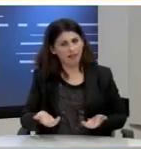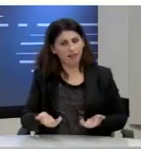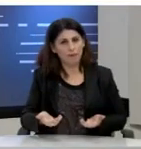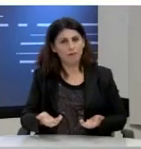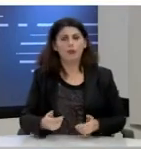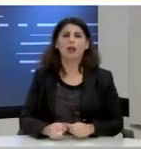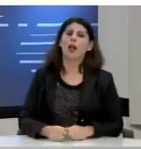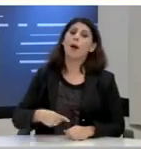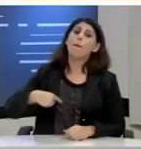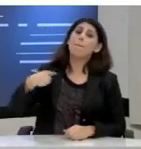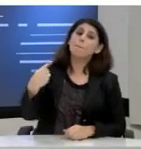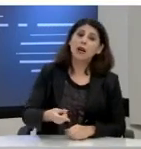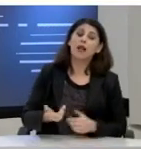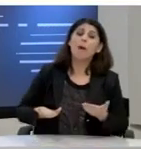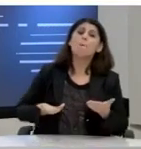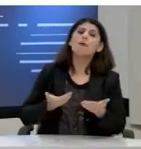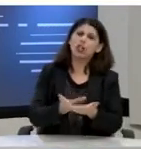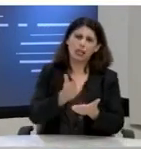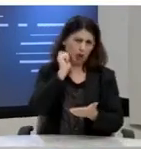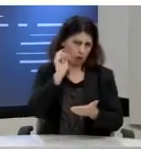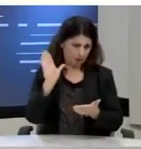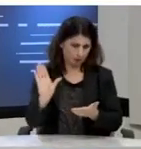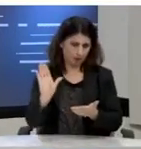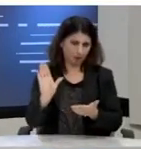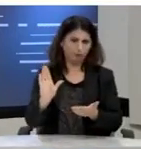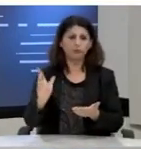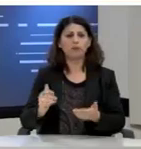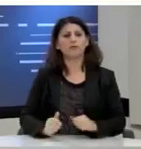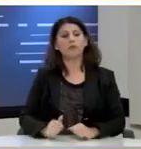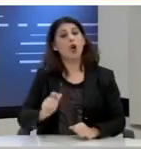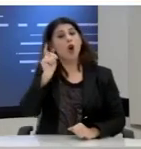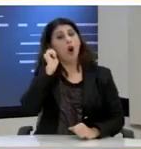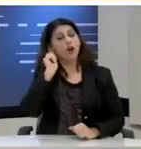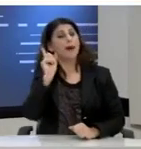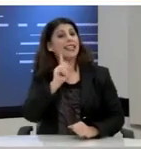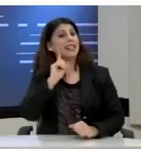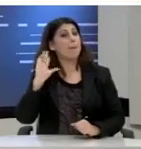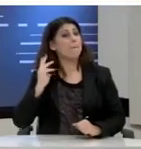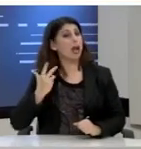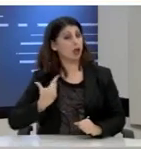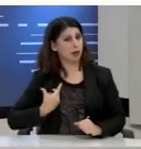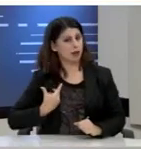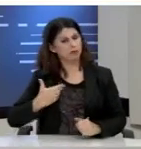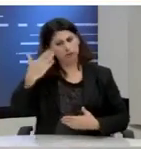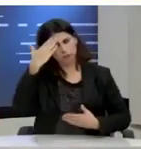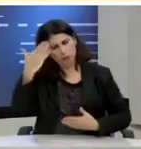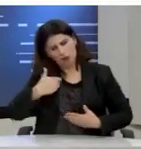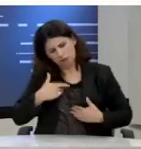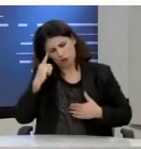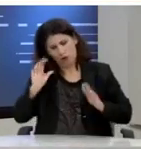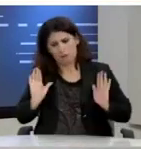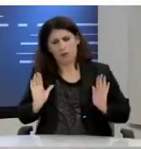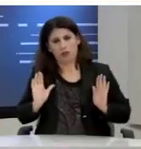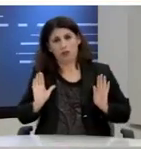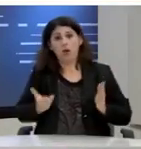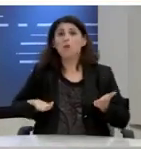μετά στις προτάσεις για το όνομα. Και το όνομα που η κυρία Μπακογιάννη και την τιμά, κατά τη γνώμη μου αυτό,